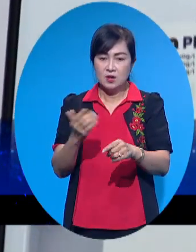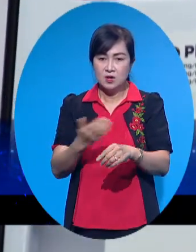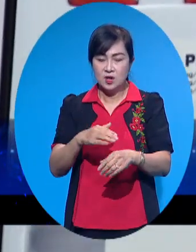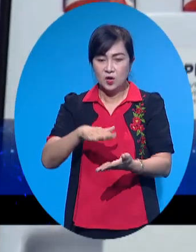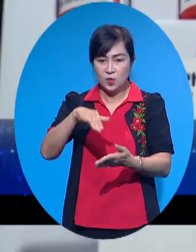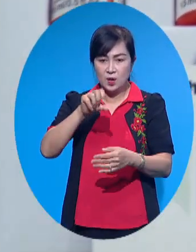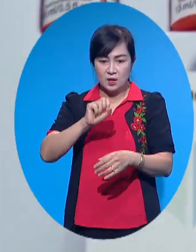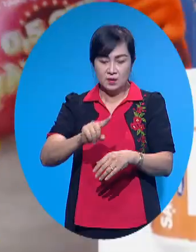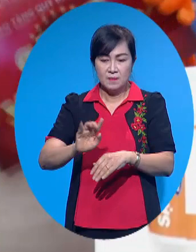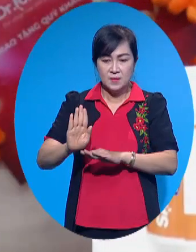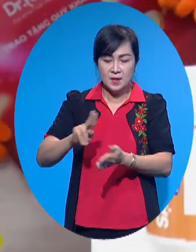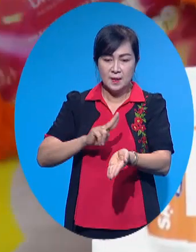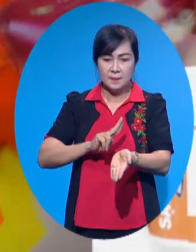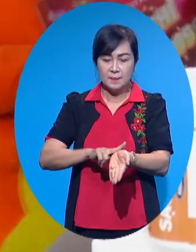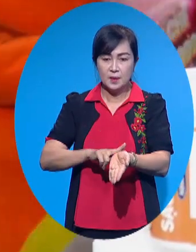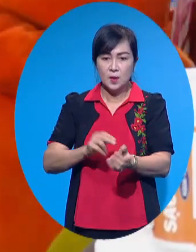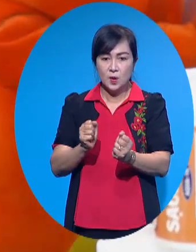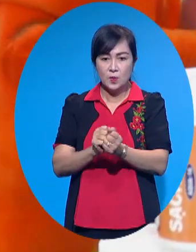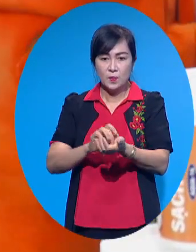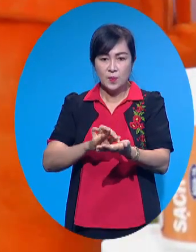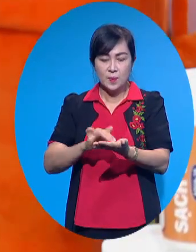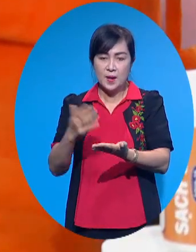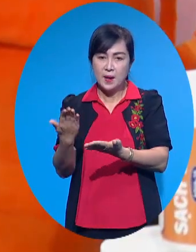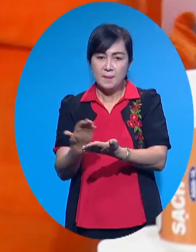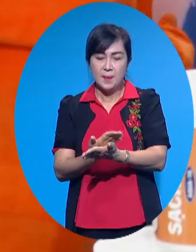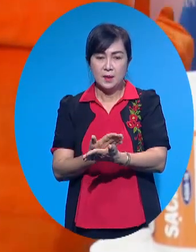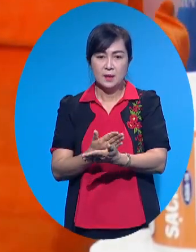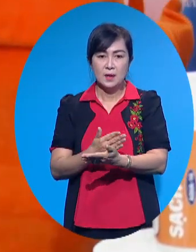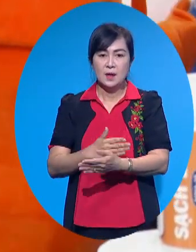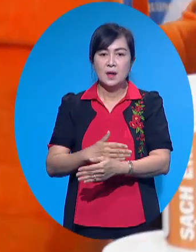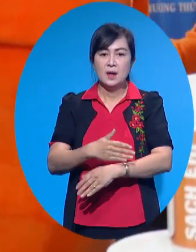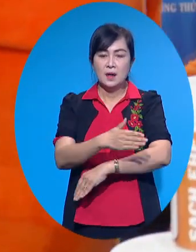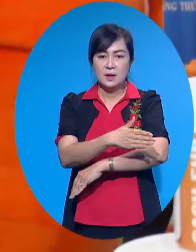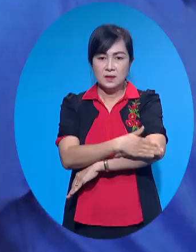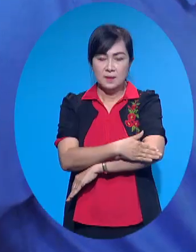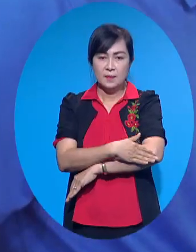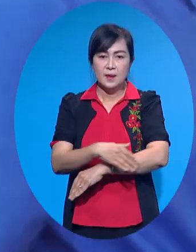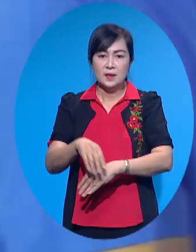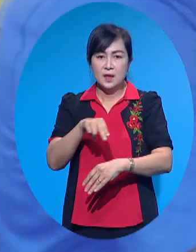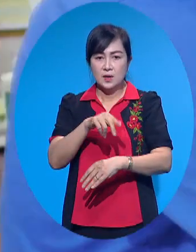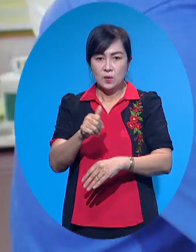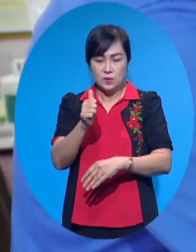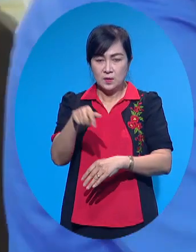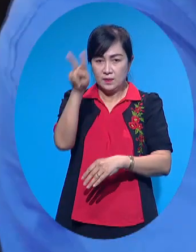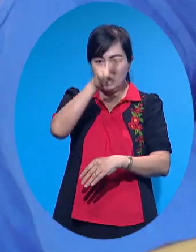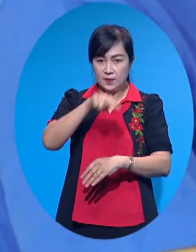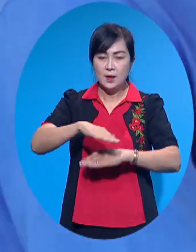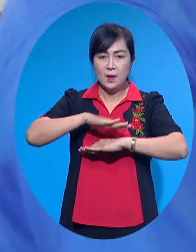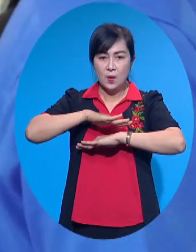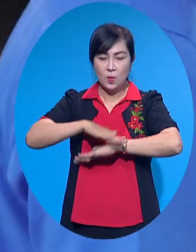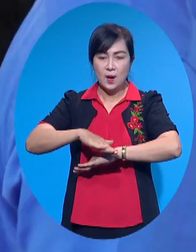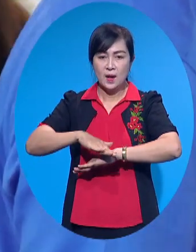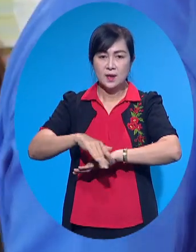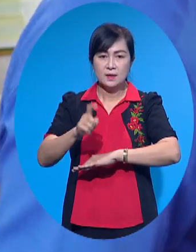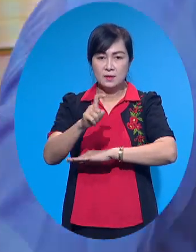tôm, ngăn ngừa bệnh EHV cùng với công nghệ hoàn toàn mới vượt trội như công nghệ plasma nano duy nhất tại Việt Nam, hiệu quả diệt khuẩn